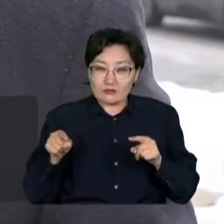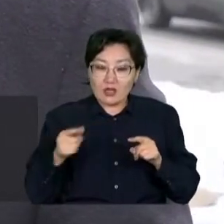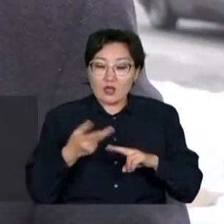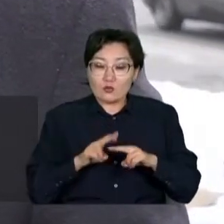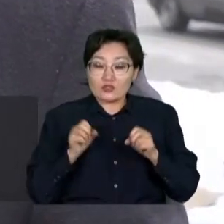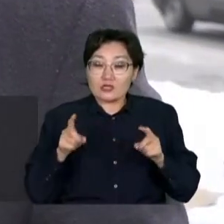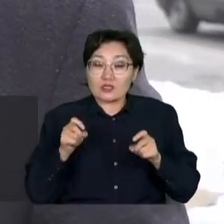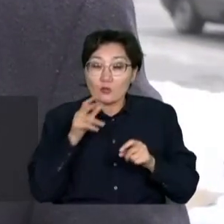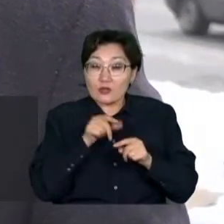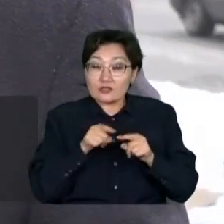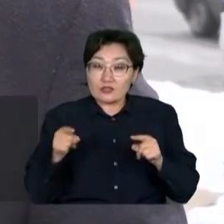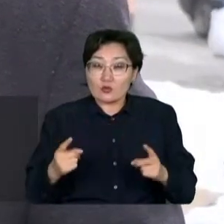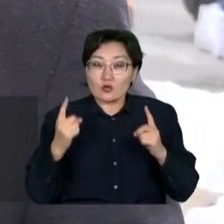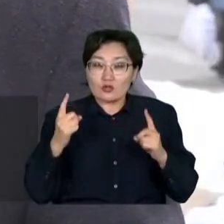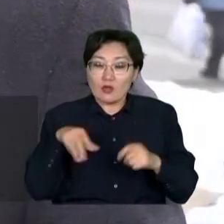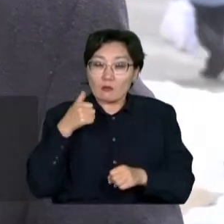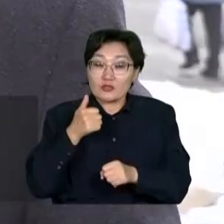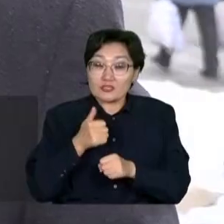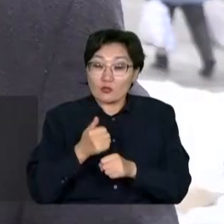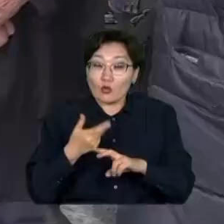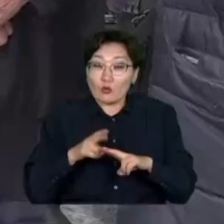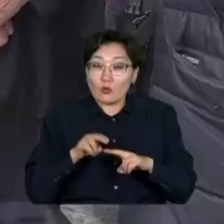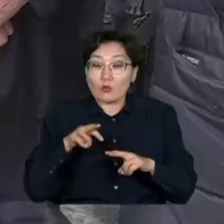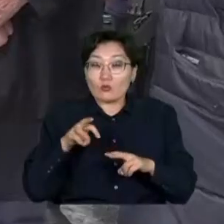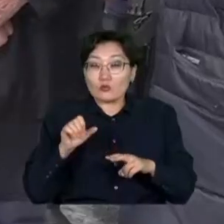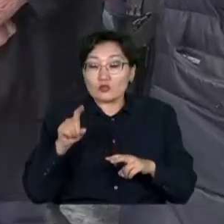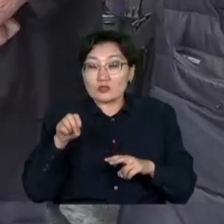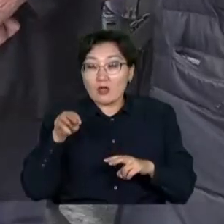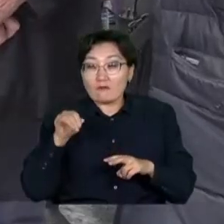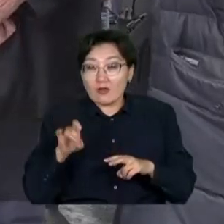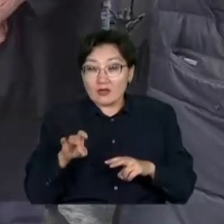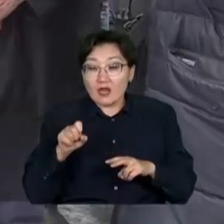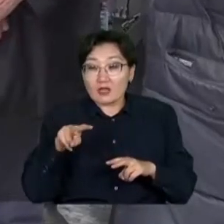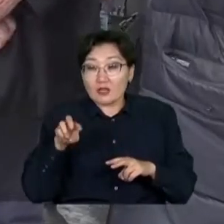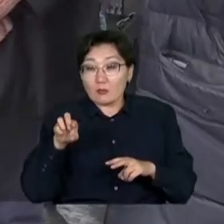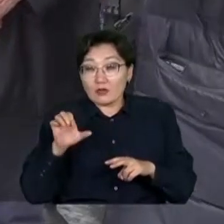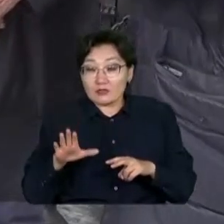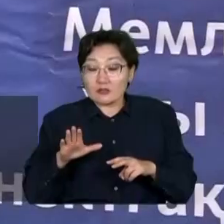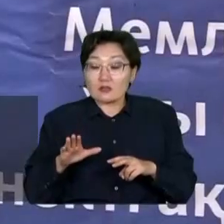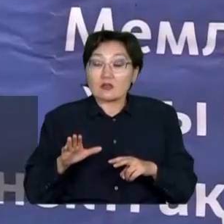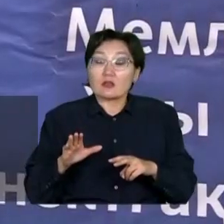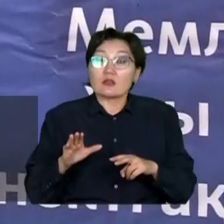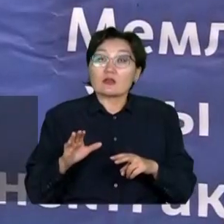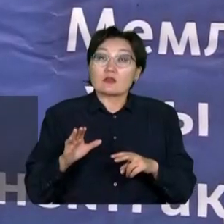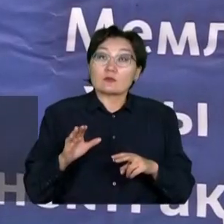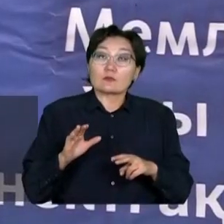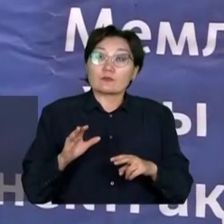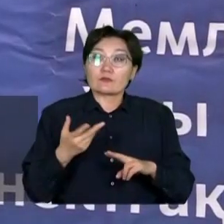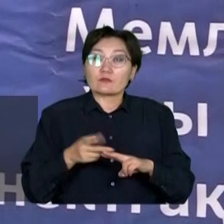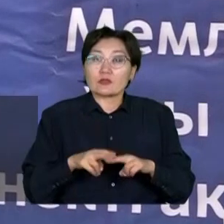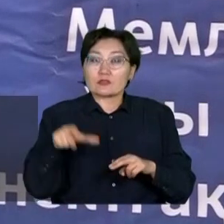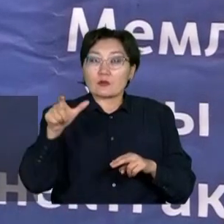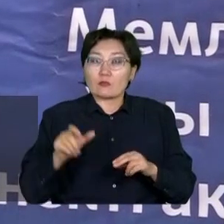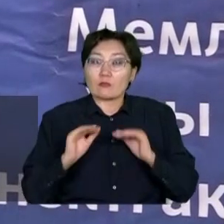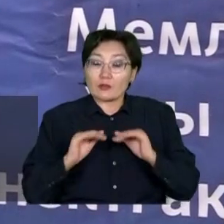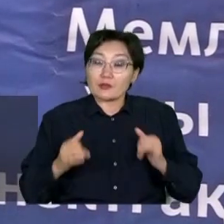Осы алтын дәуірдің үлкен діңгегі ол Мұзафар Әлімбаевтың шығармашылығы. Балдырған журналын шығарумен қатар бұл кісі балаларға